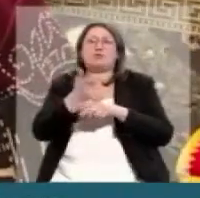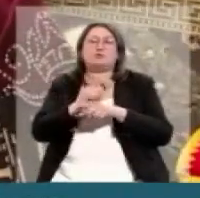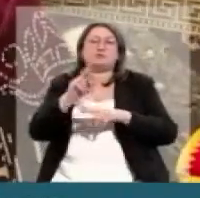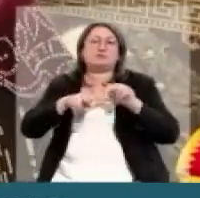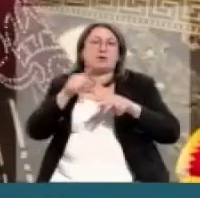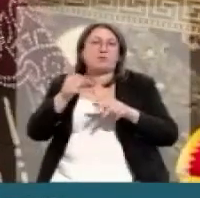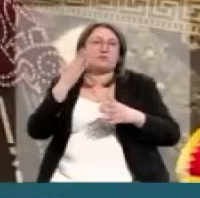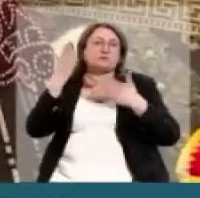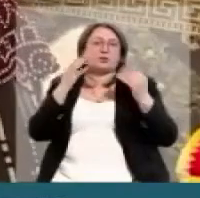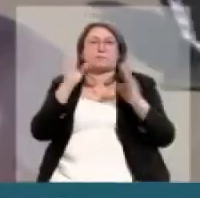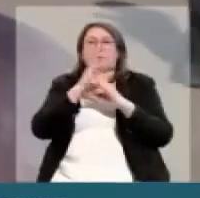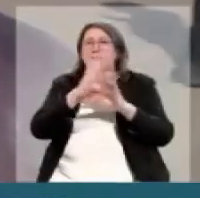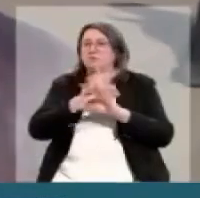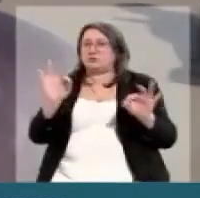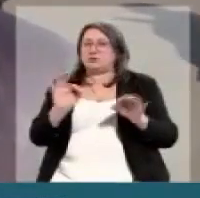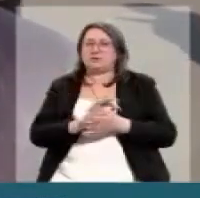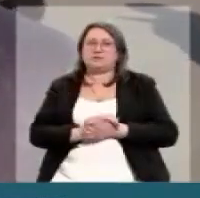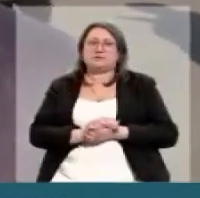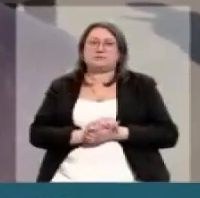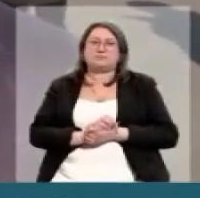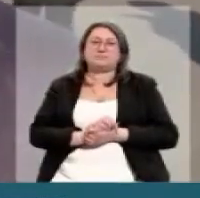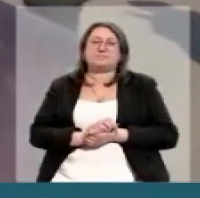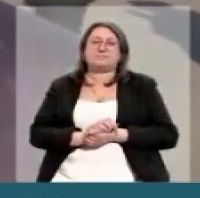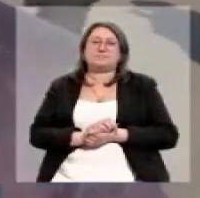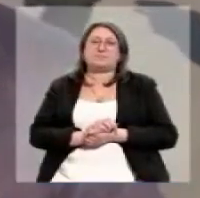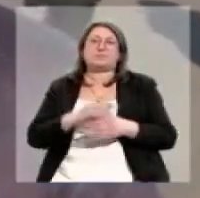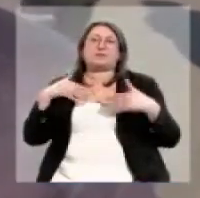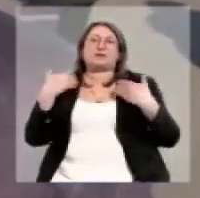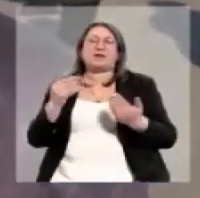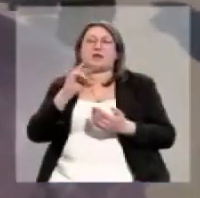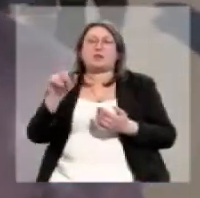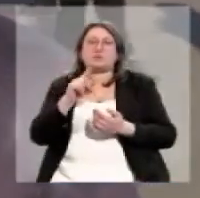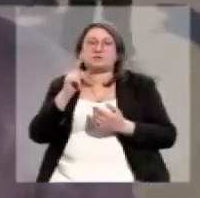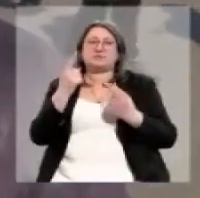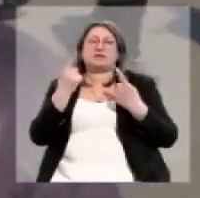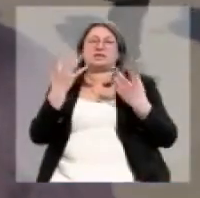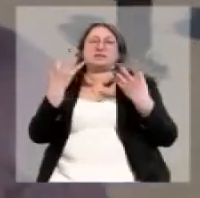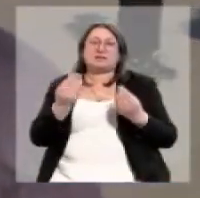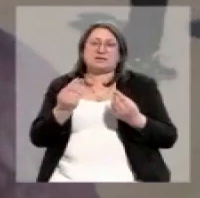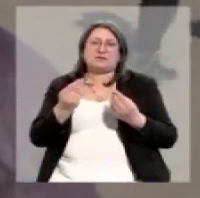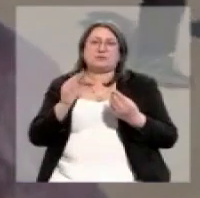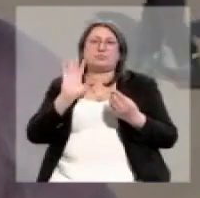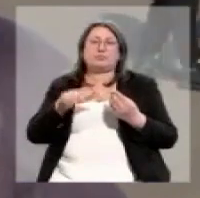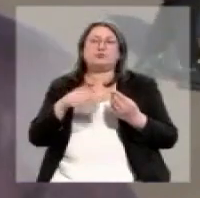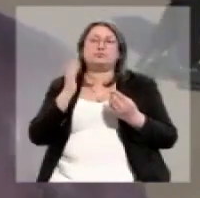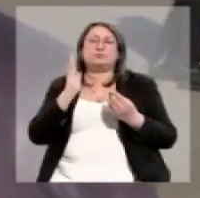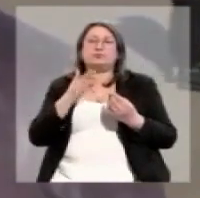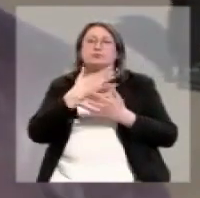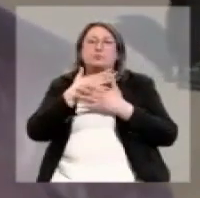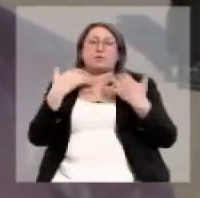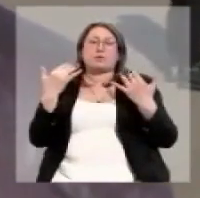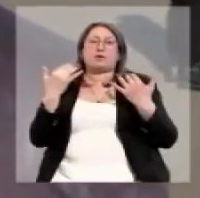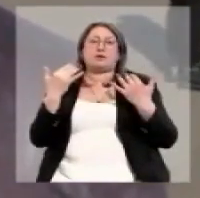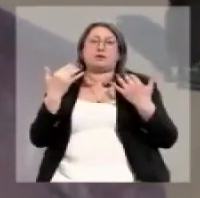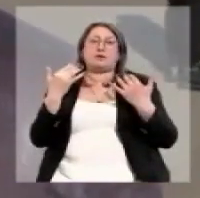үшін мың да бір рахмет айтқым келіп тұр. Бүгінгі Наурыз ұлыстың ұлы күні Наурыз құтты болсын, ақ мол болсын. Мына